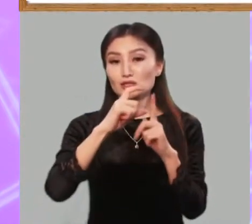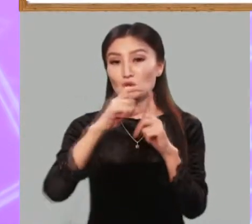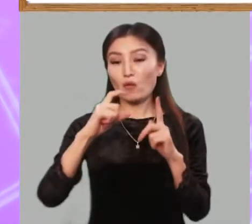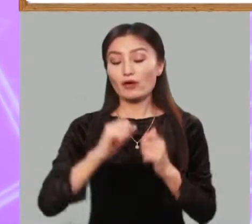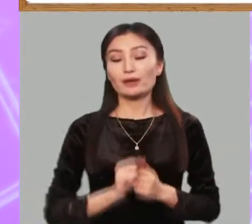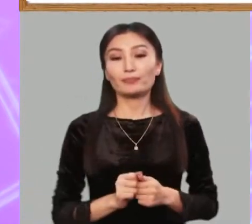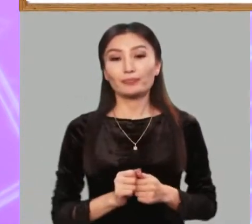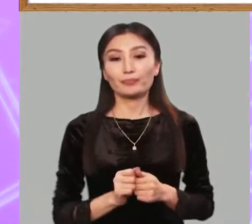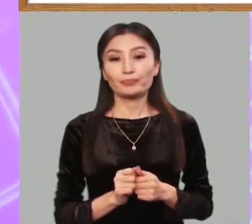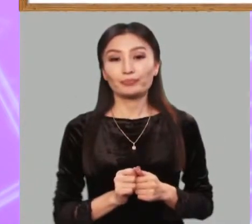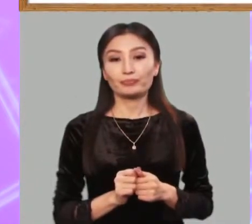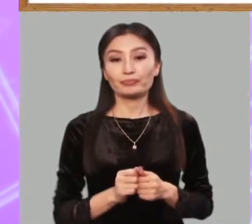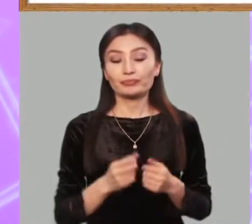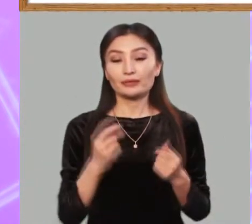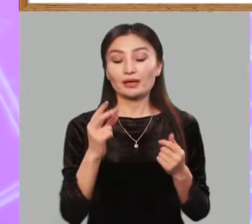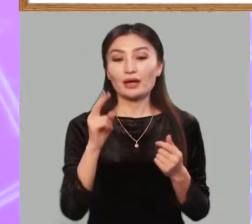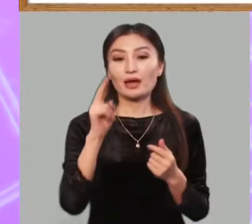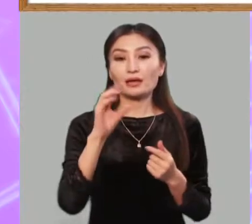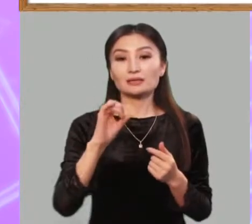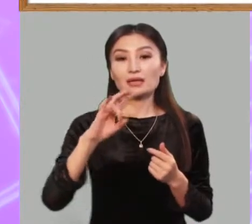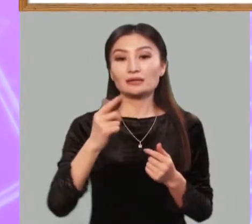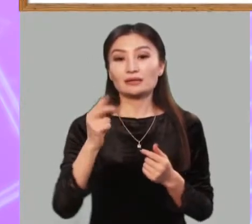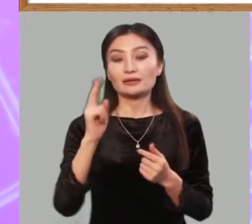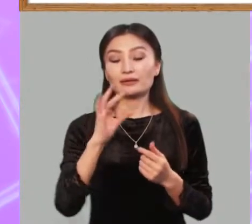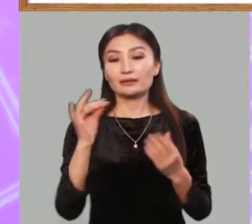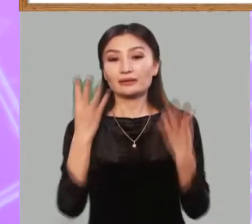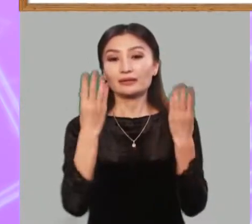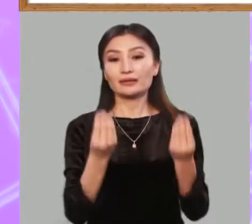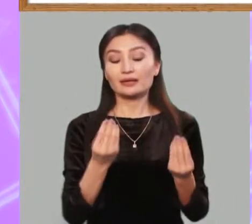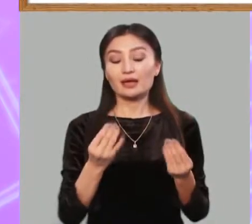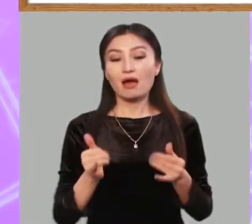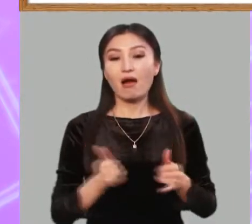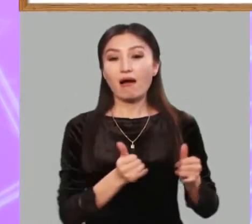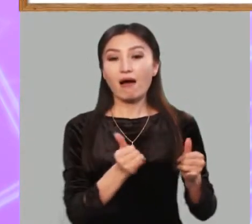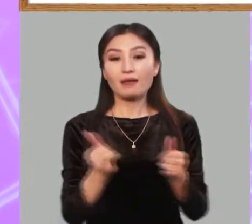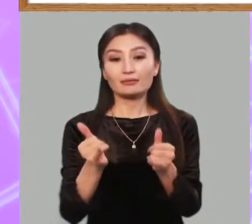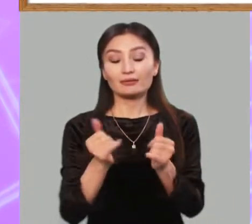слова. Деньки, коньки,